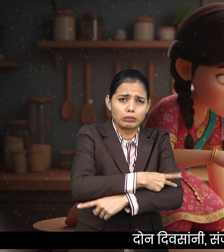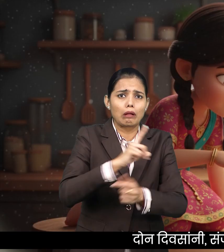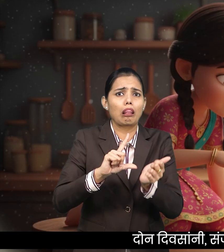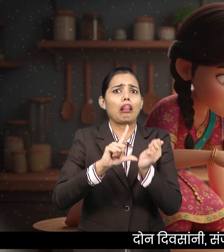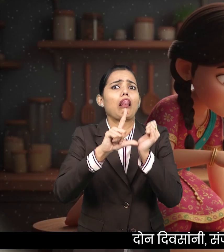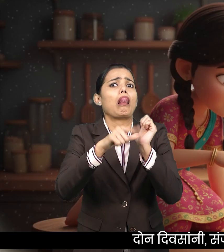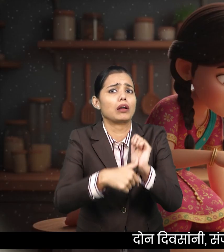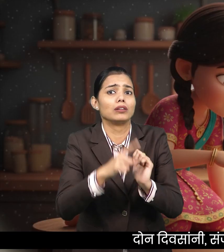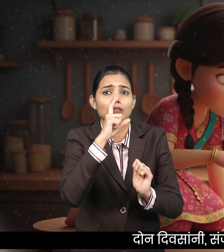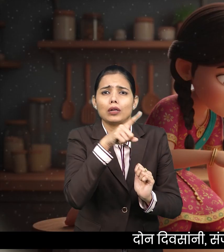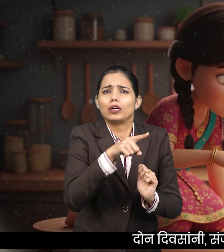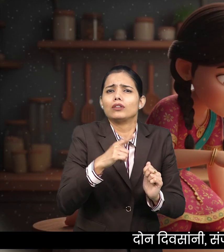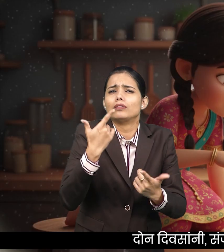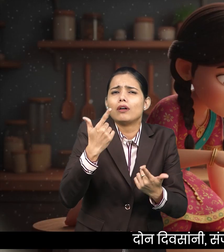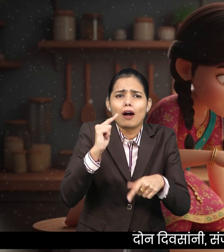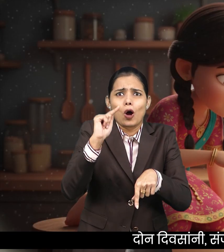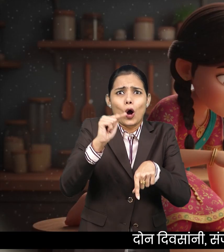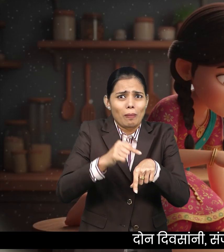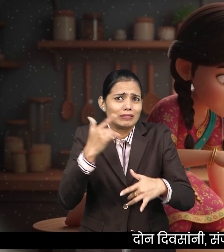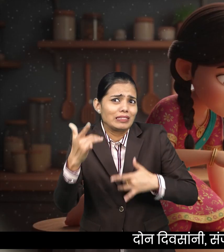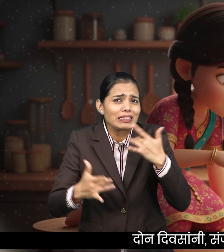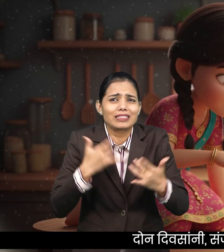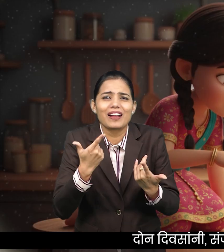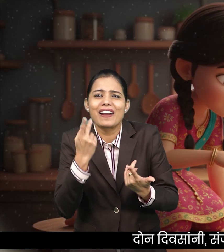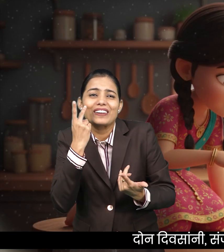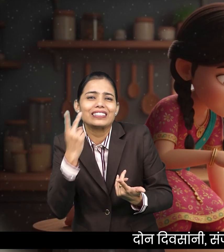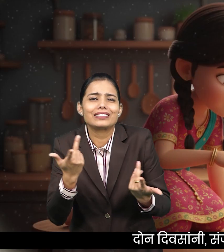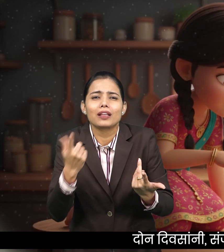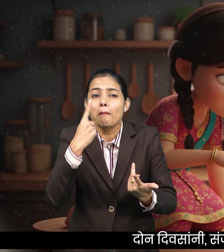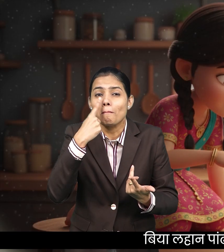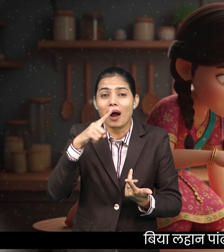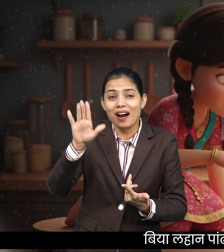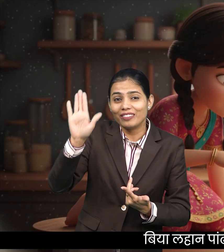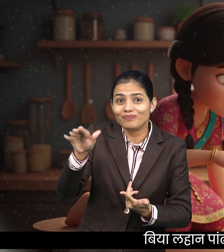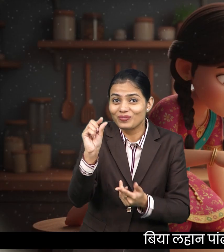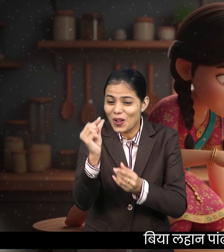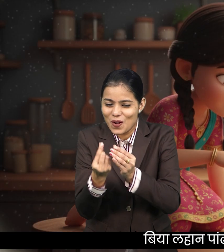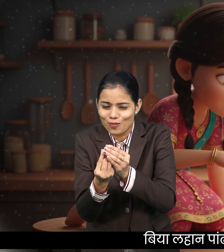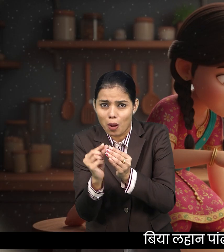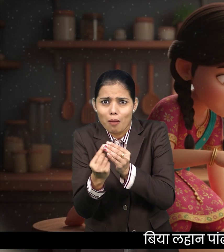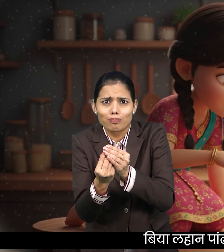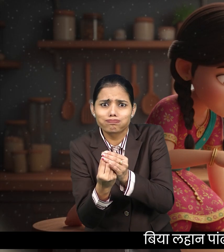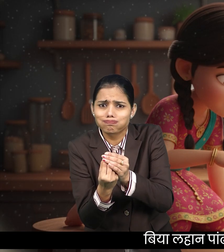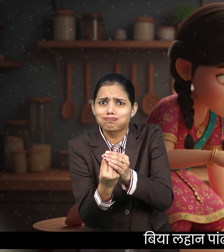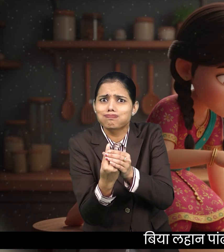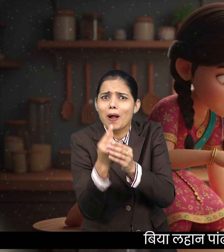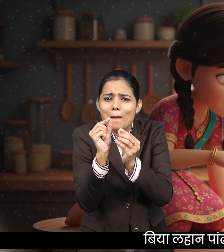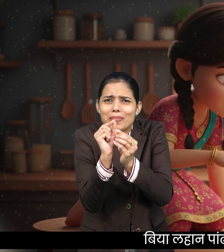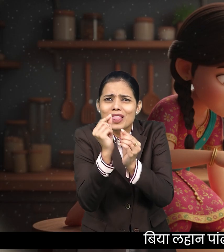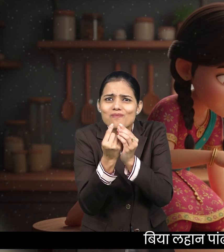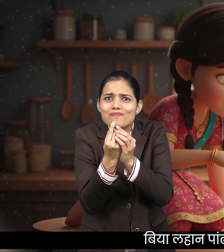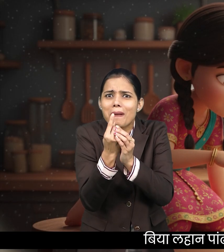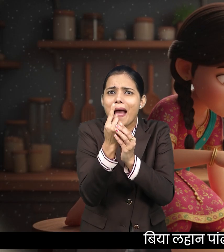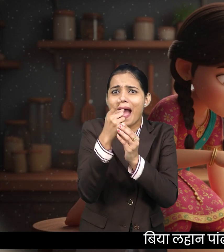2 दिवसांनी संजना उत्साहाने ओरडली, आई, बिया लहान पांढऱ्या